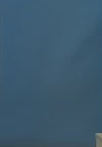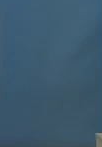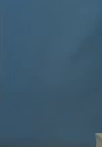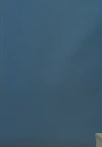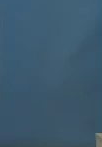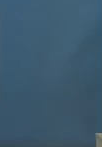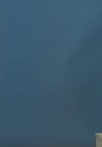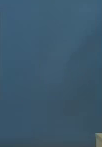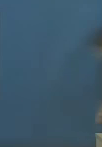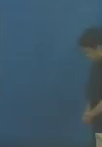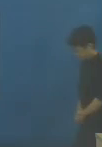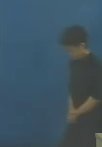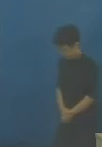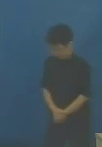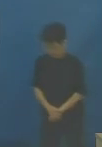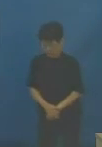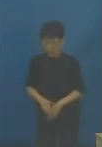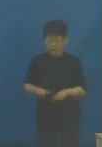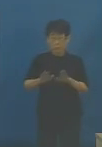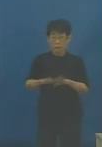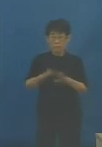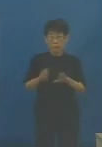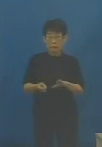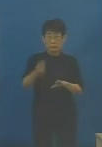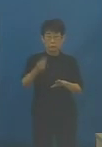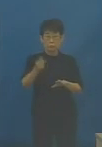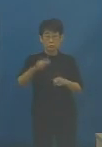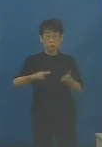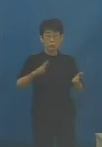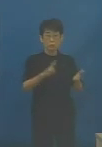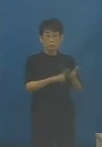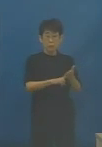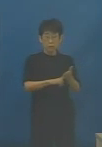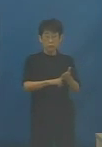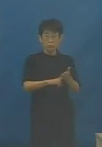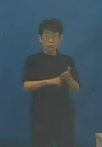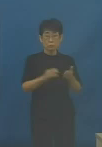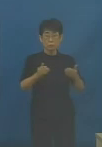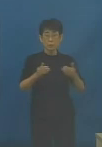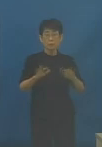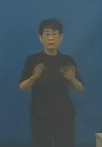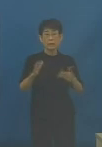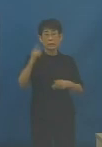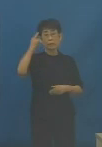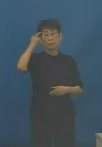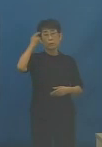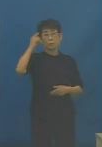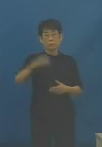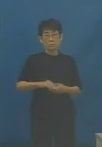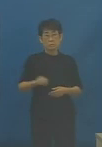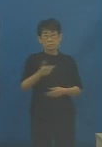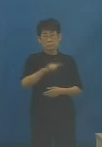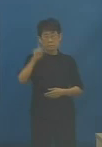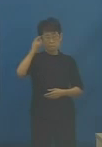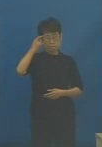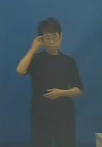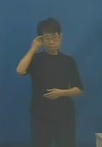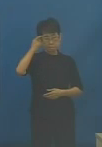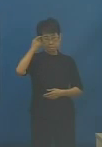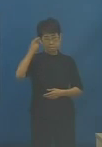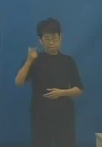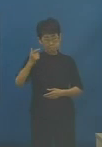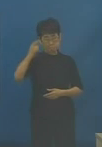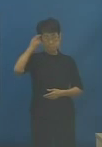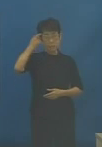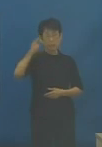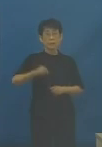ますので、そういう意味で腰を据えた議論をしていただきたいと思いますが、これそのくらいで国のエネルギー政策に関わるところで